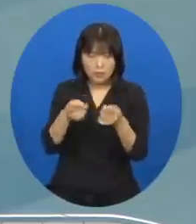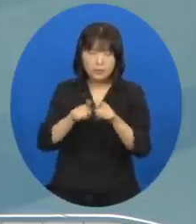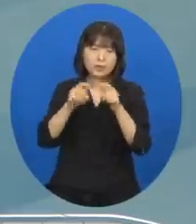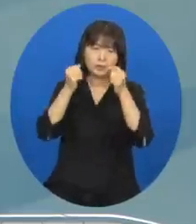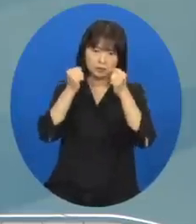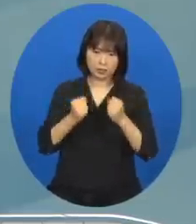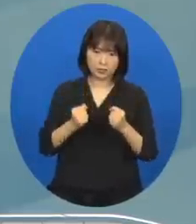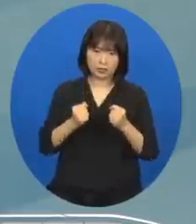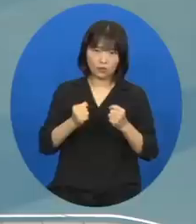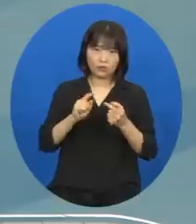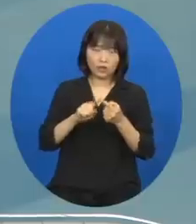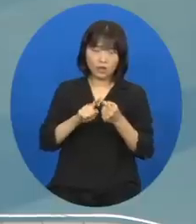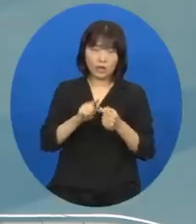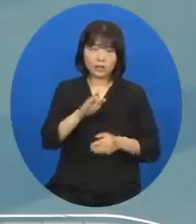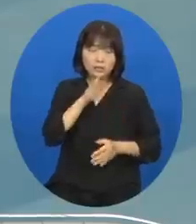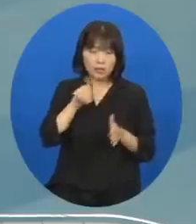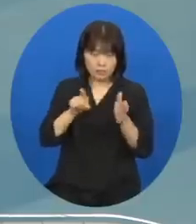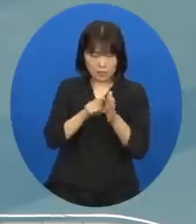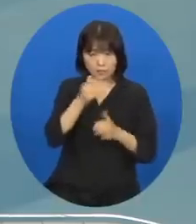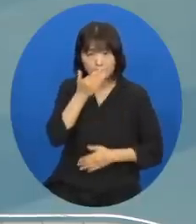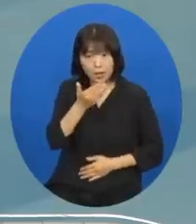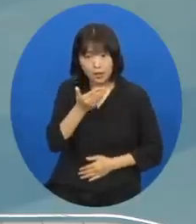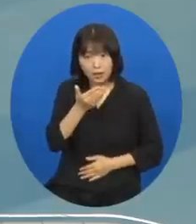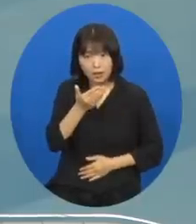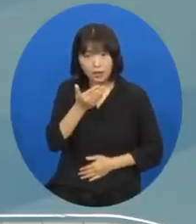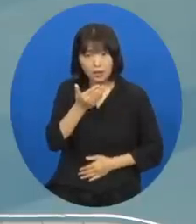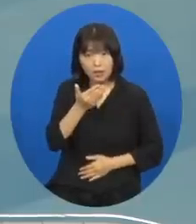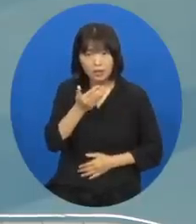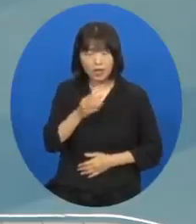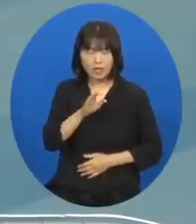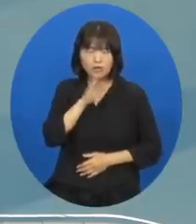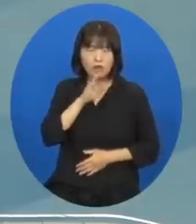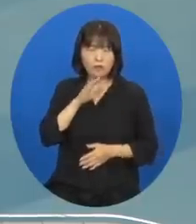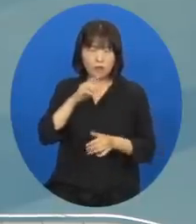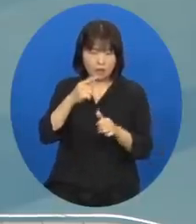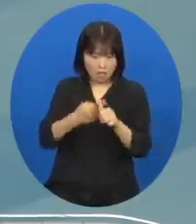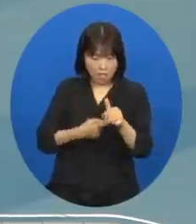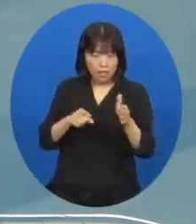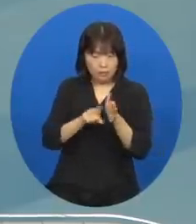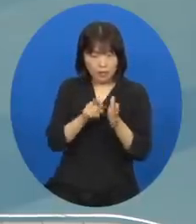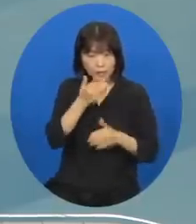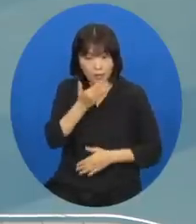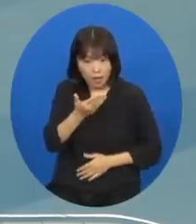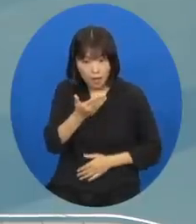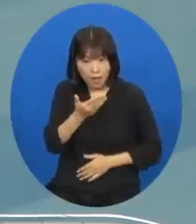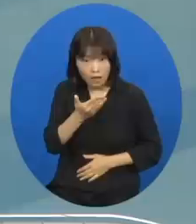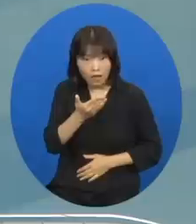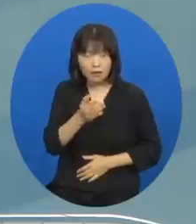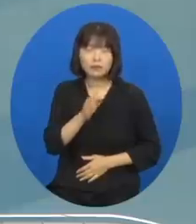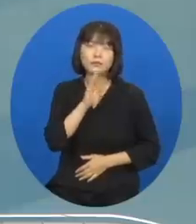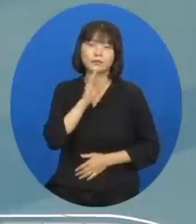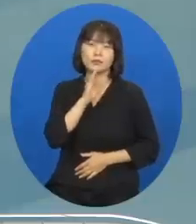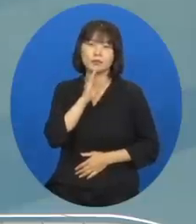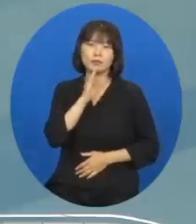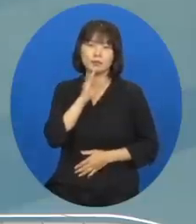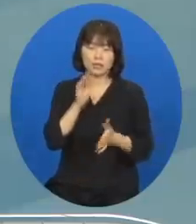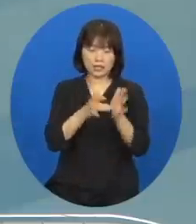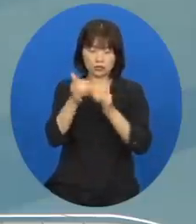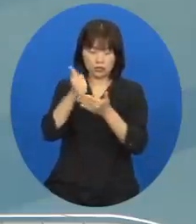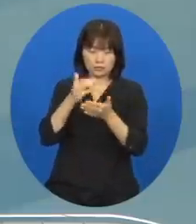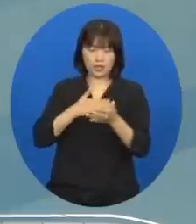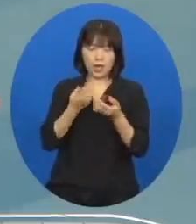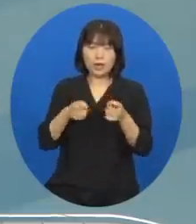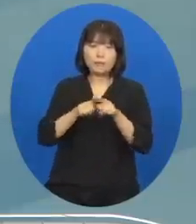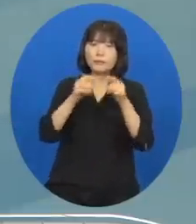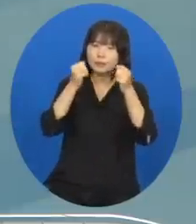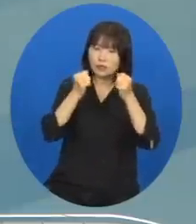것을 실제로 믿을 수 있습니까? 그게 정말 믿어집니까? 그렇습니다. 예수님이 나와 함께 계신